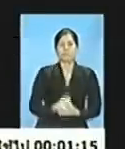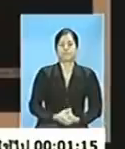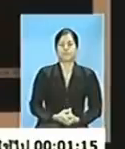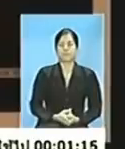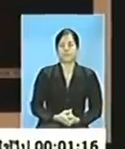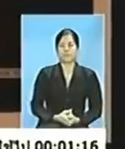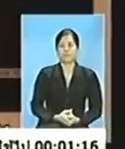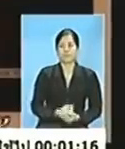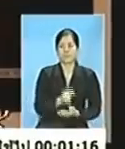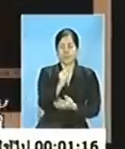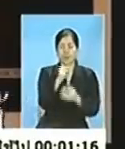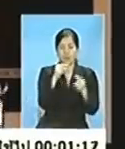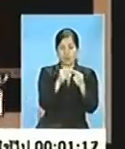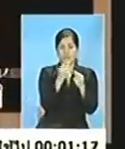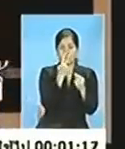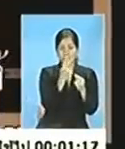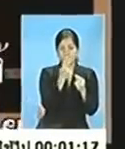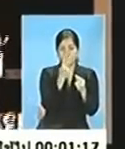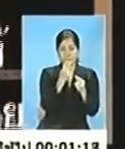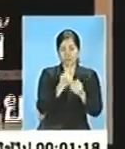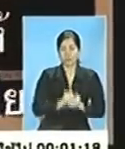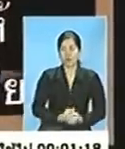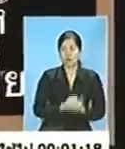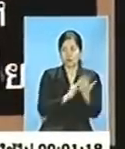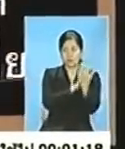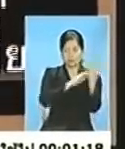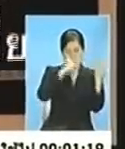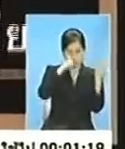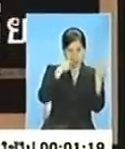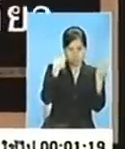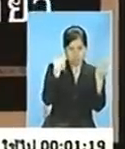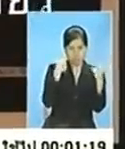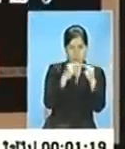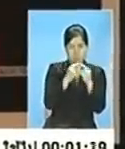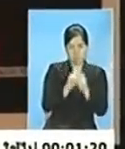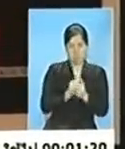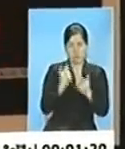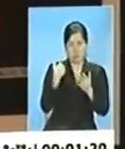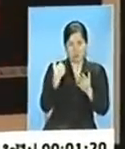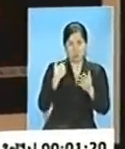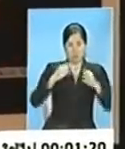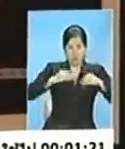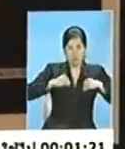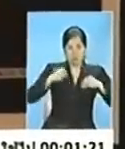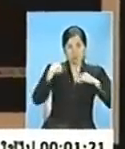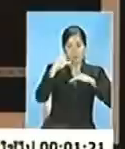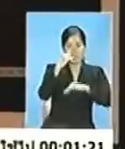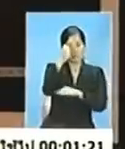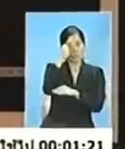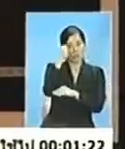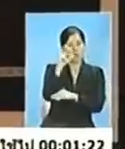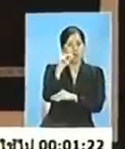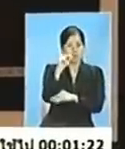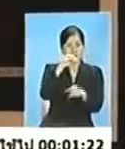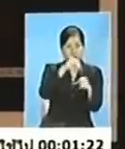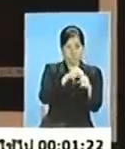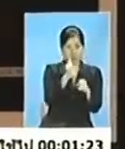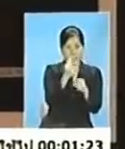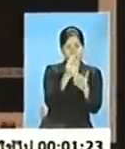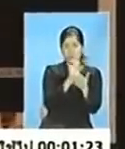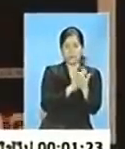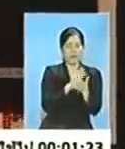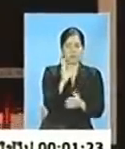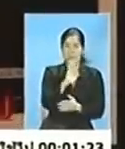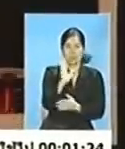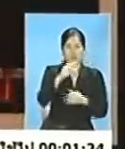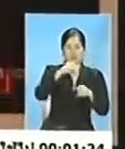บริเวณนี้ประเทศไทยอนุญาตให้คนต่างด้าวเข้ามาท่องเที่ยวได้ไม่เกิน30วันโดยไม่ต้องขอวีซ่าเมื่อครบ